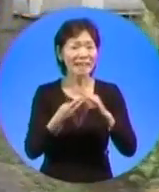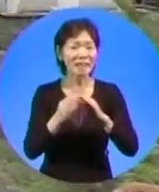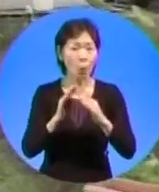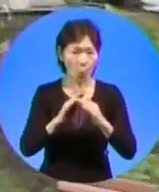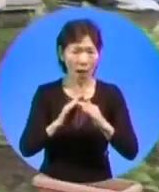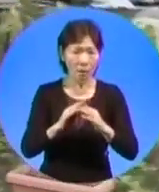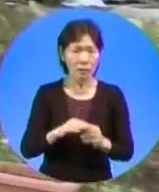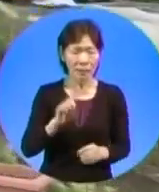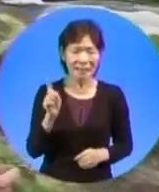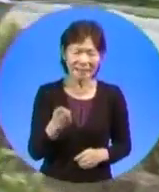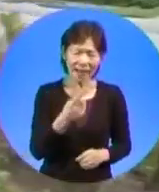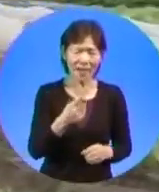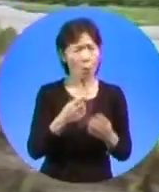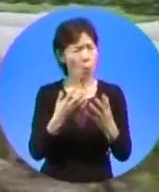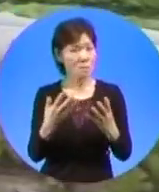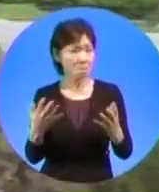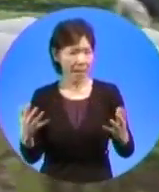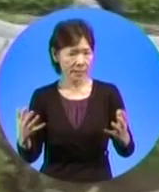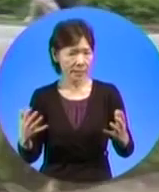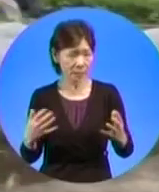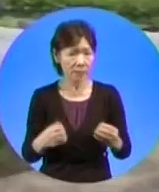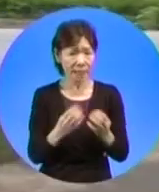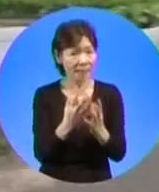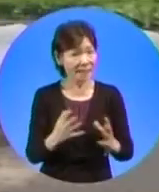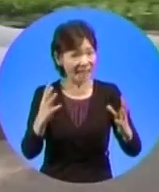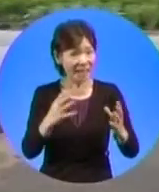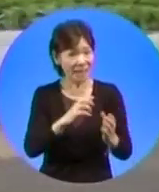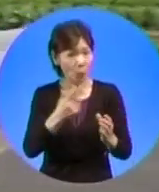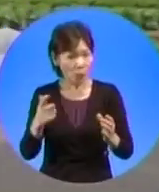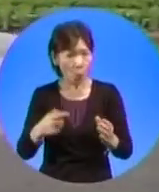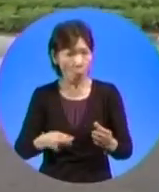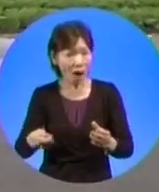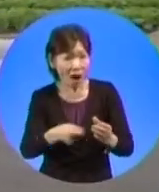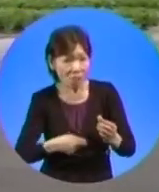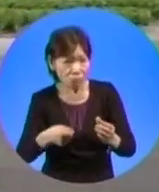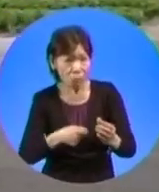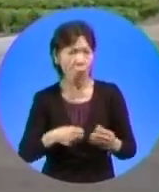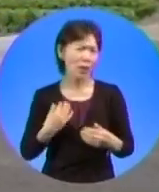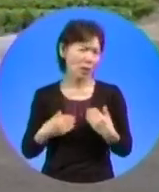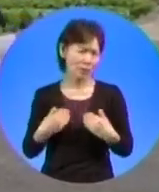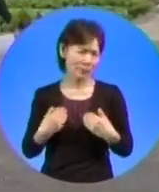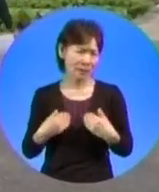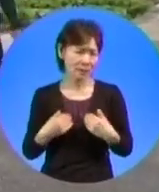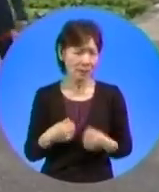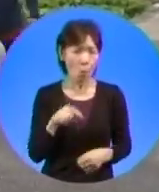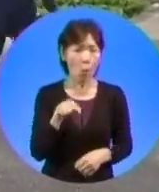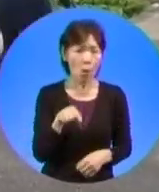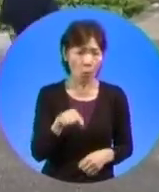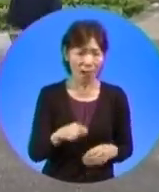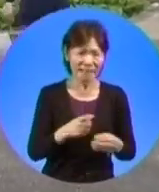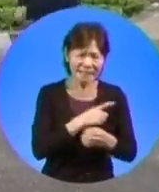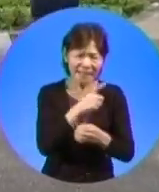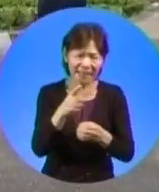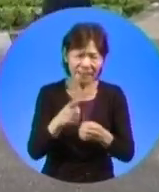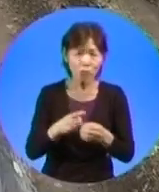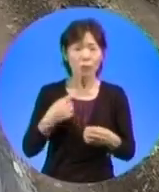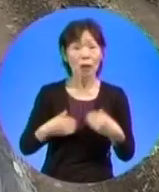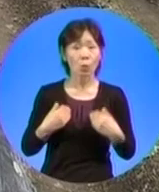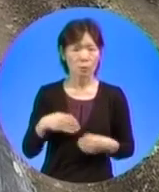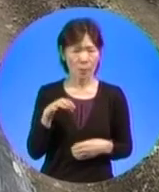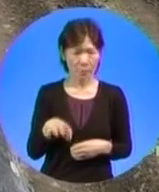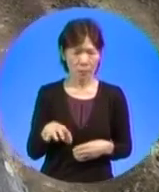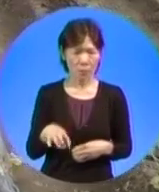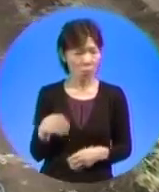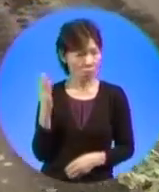自然豊かな能勢町ならではの楽しみといったら味覚狩り。続いて内藤さんがやってきたのは、そんな味